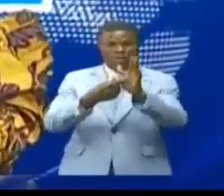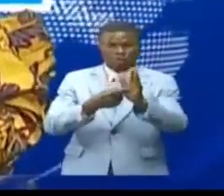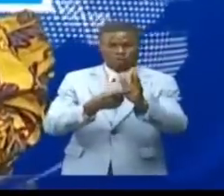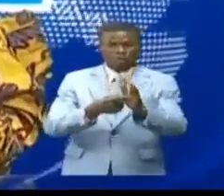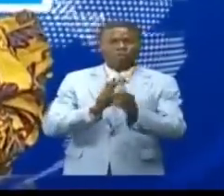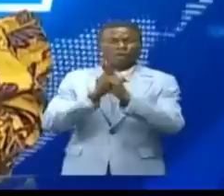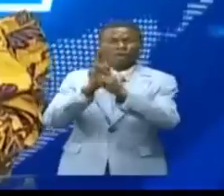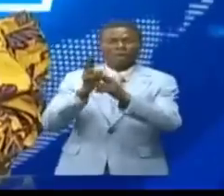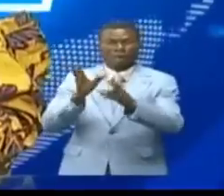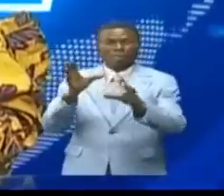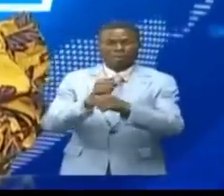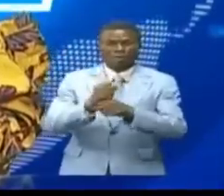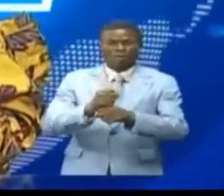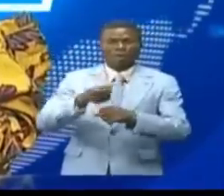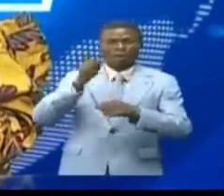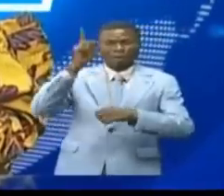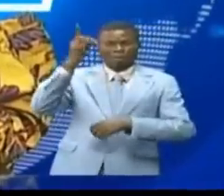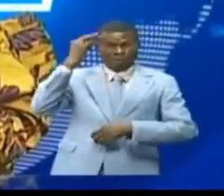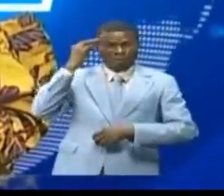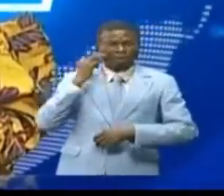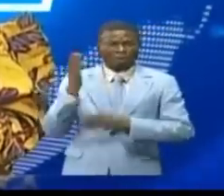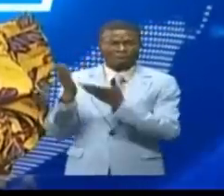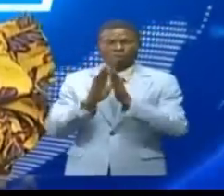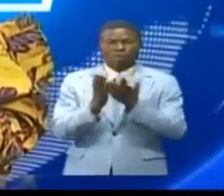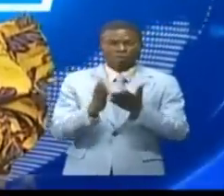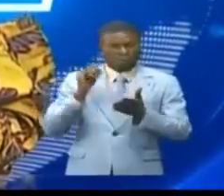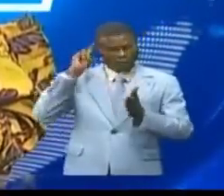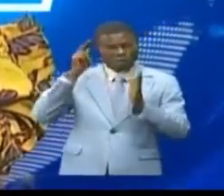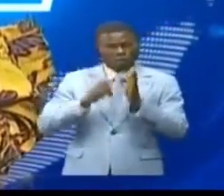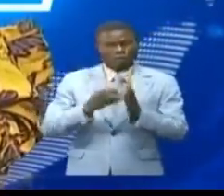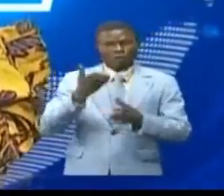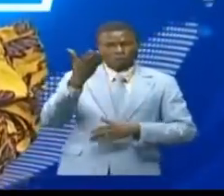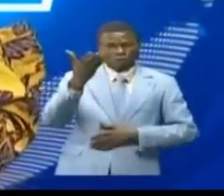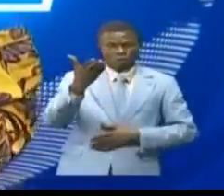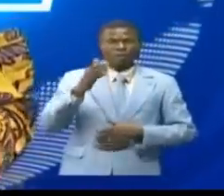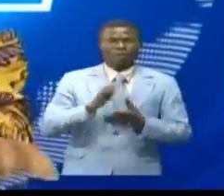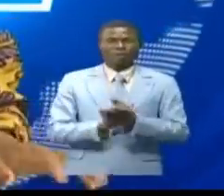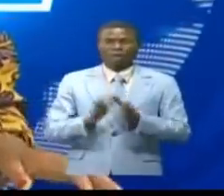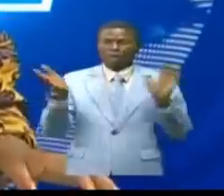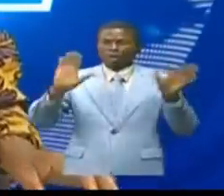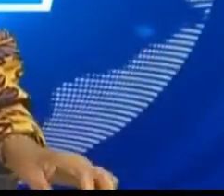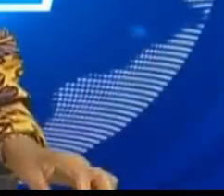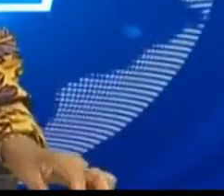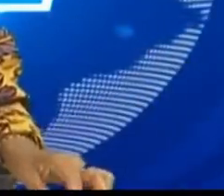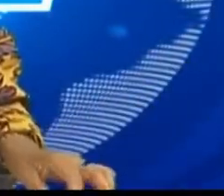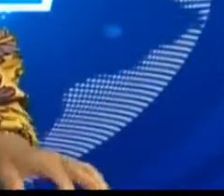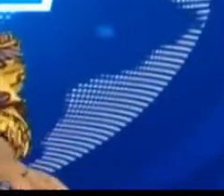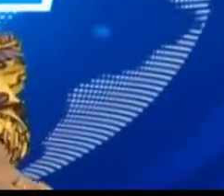briefings avec le porte-parole du gouvernement, Patrick Muyaya. Au revoir.